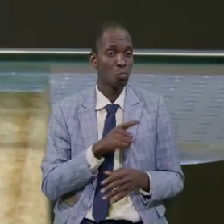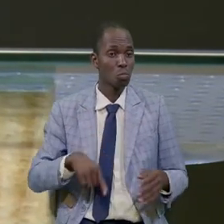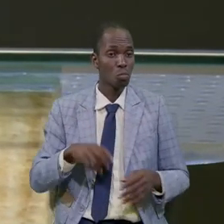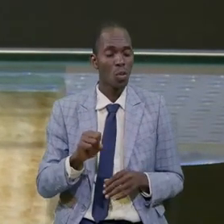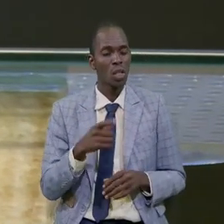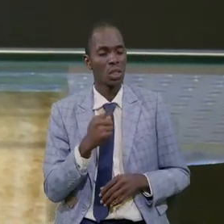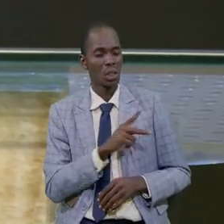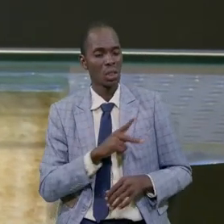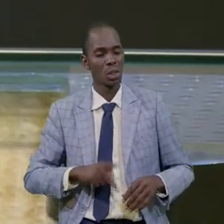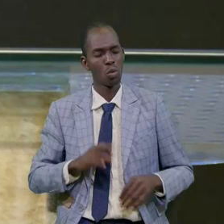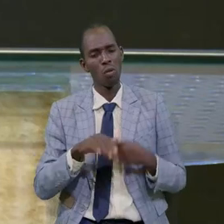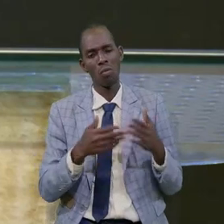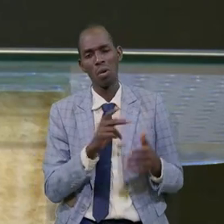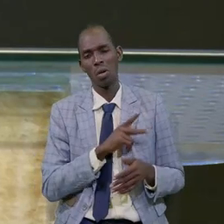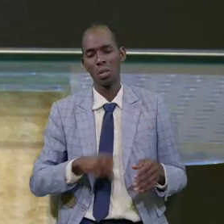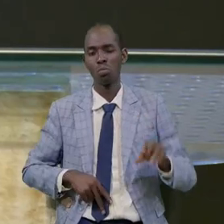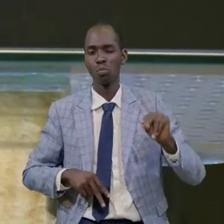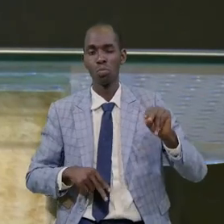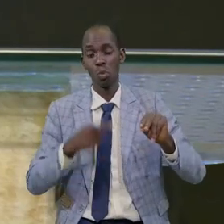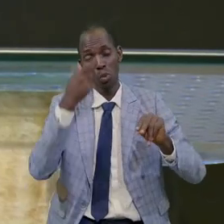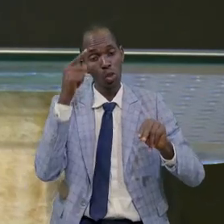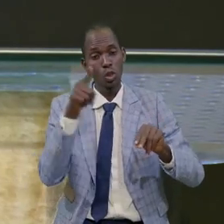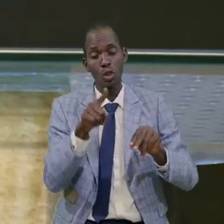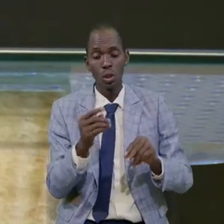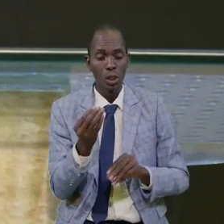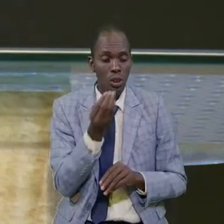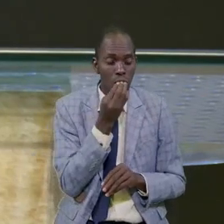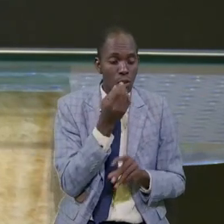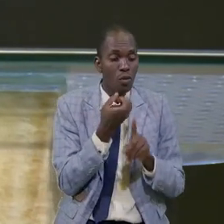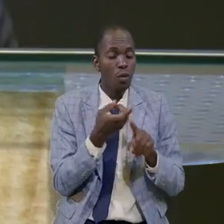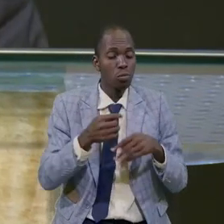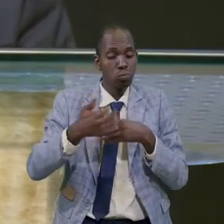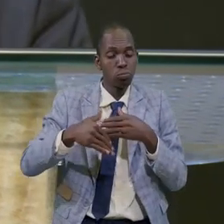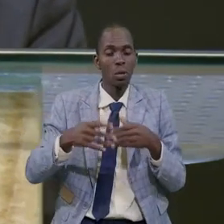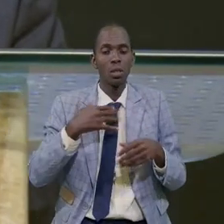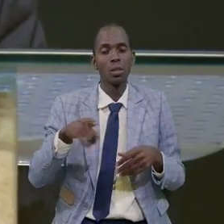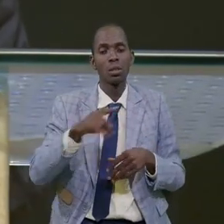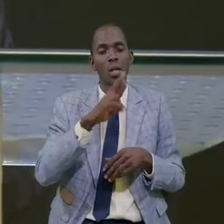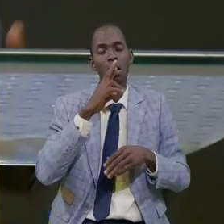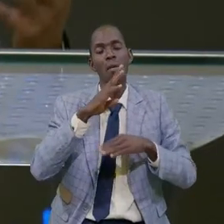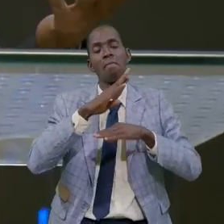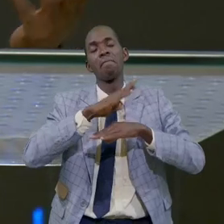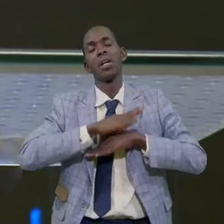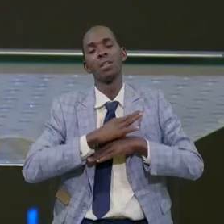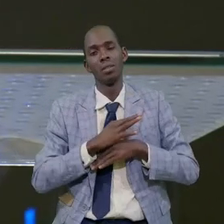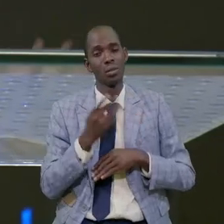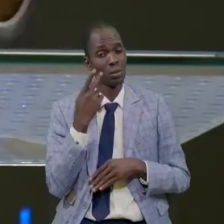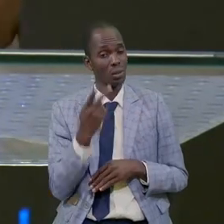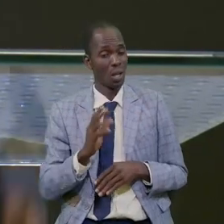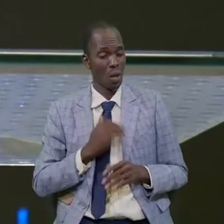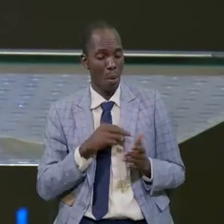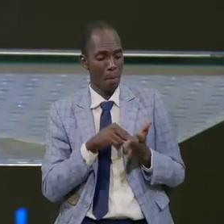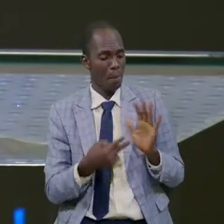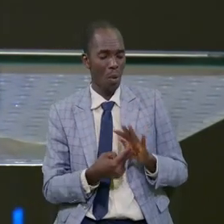seigneurs. Mais parce que vous avez mangé des pains et que vous avez été rassasié. Vous avez été rassasié.